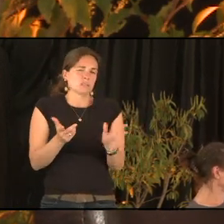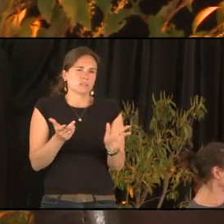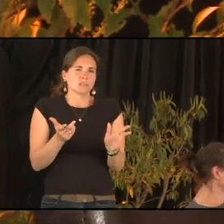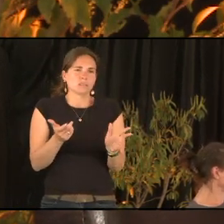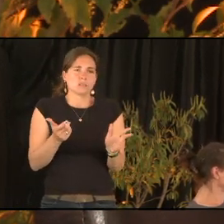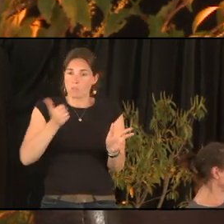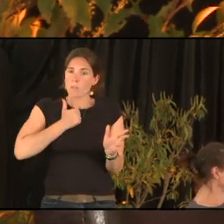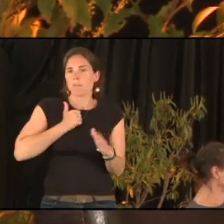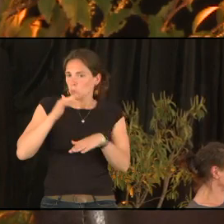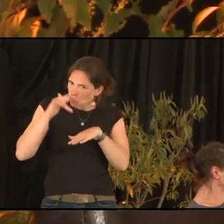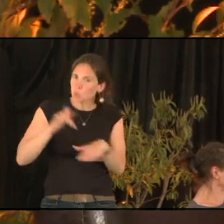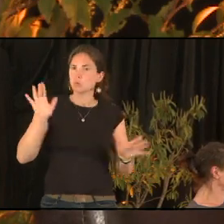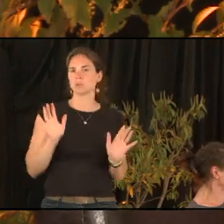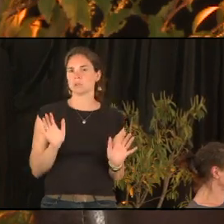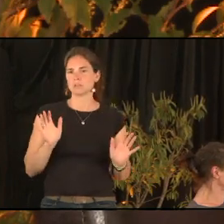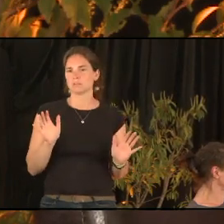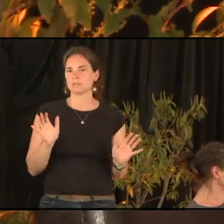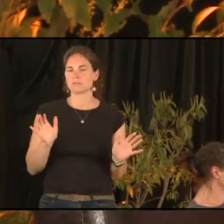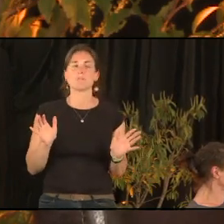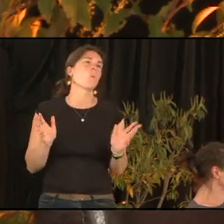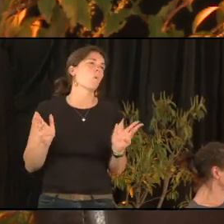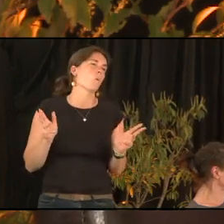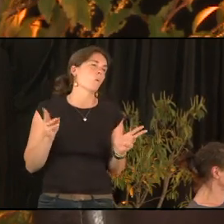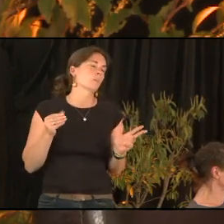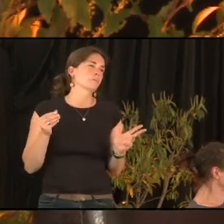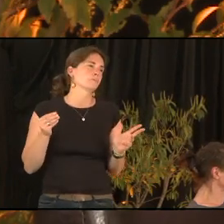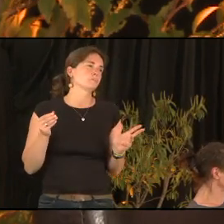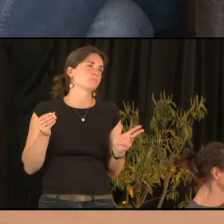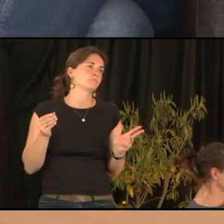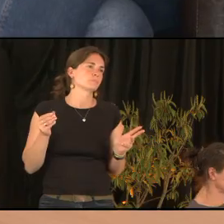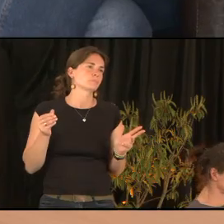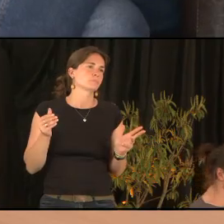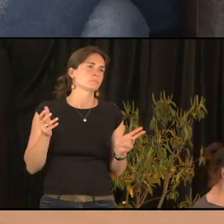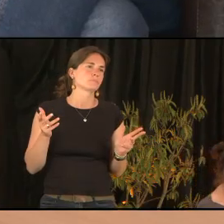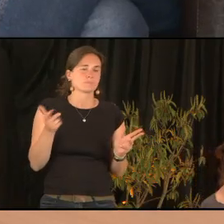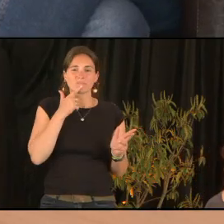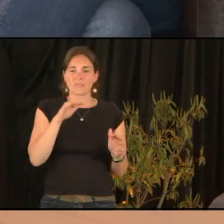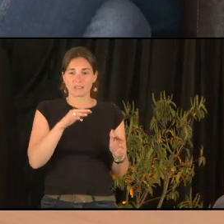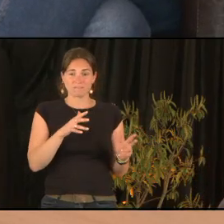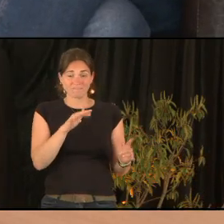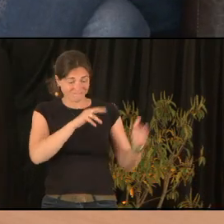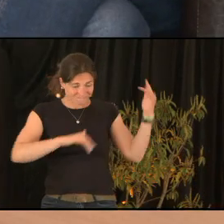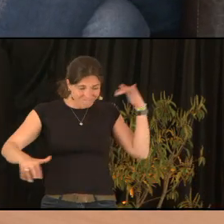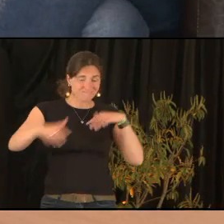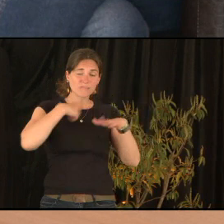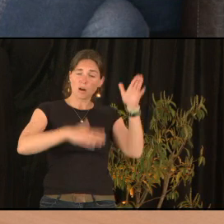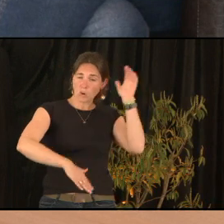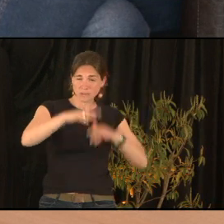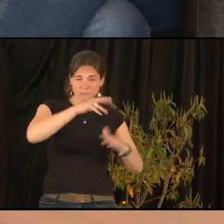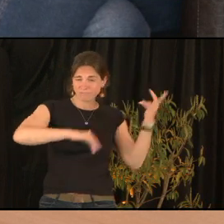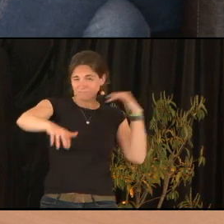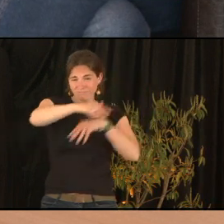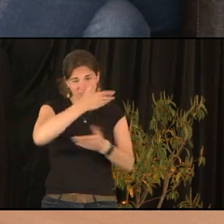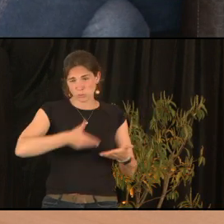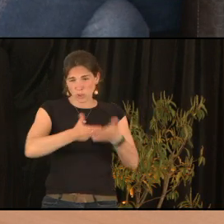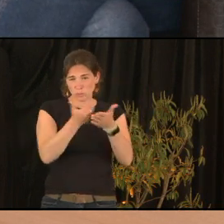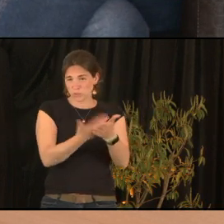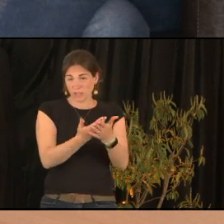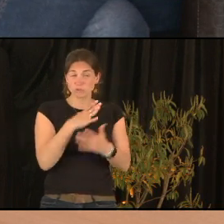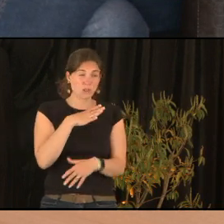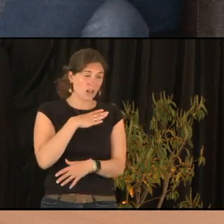vraiment... J'avais cette image, comme je disais tout à l'heure, d'étendue. Et comment je donne du relief à ces silhouettes? Comment est-ce qu'elles apparaissent